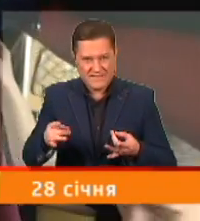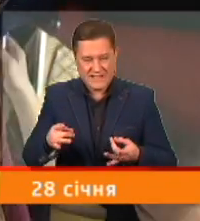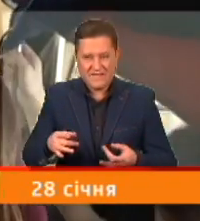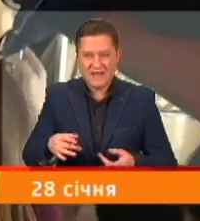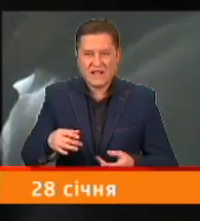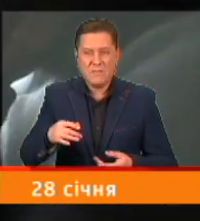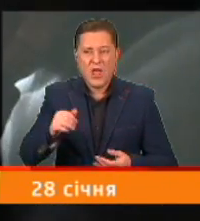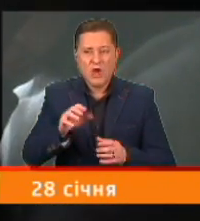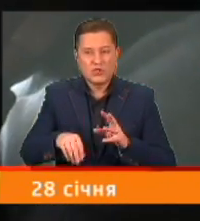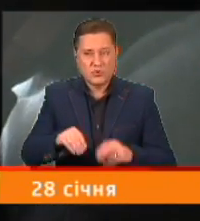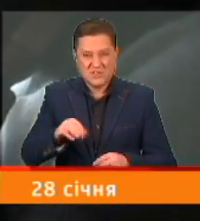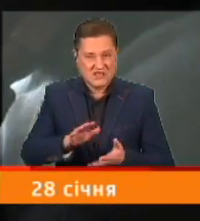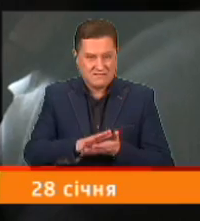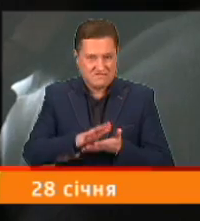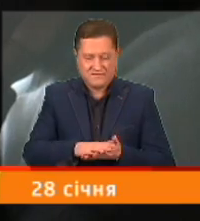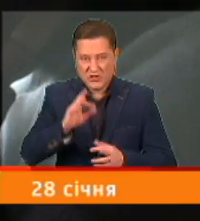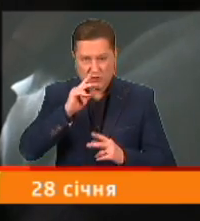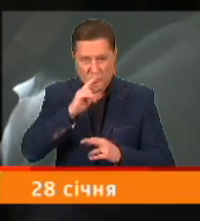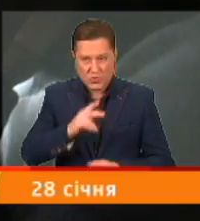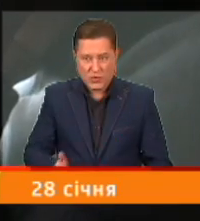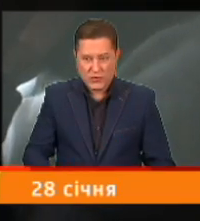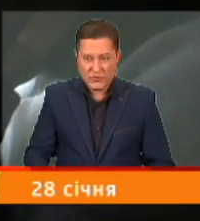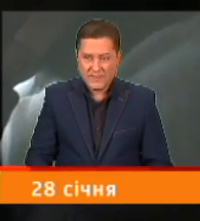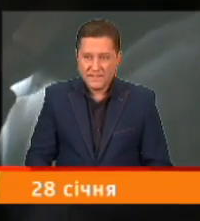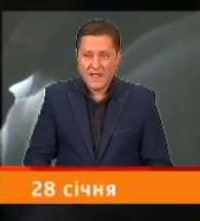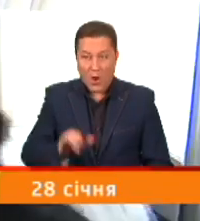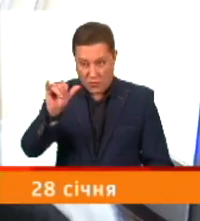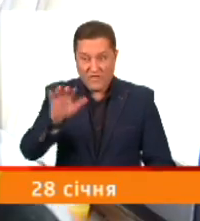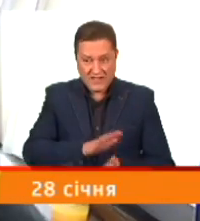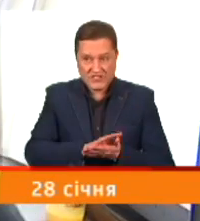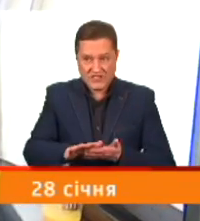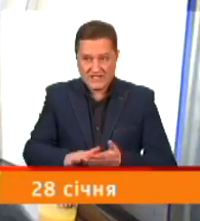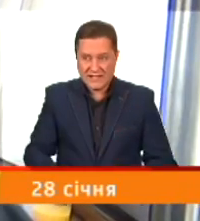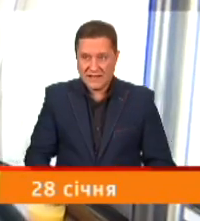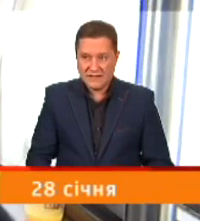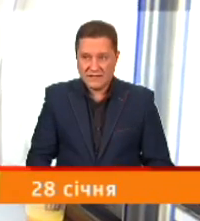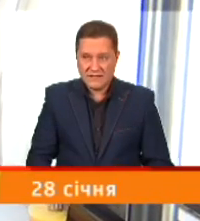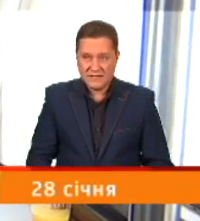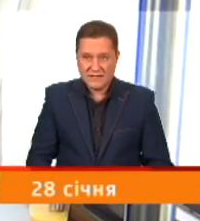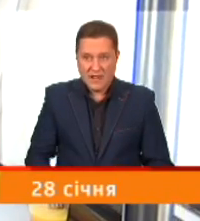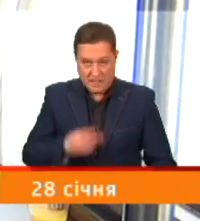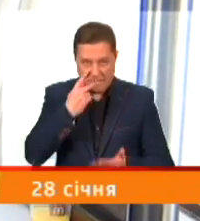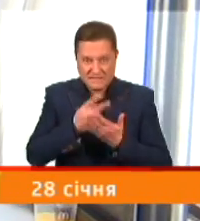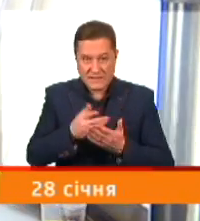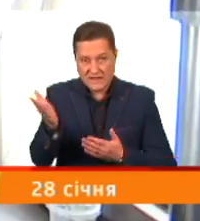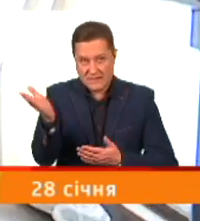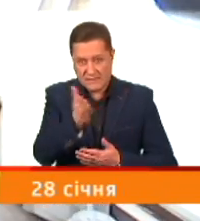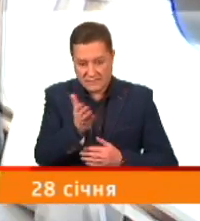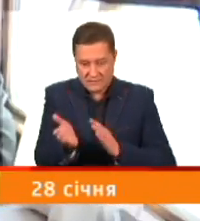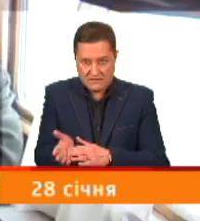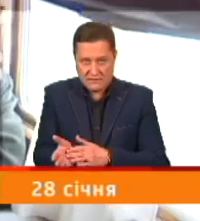не прихопили, тепер про це шкодують. А скажіть, у вас тут чисто? Подивіться.